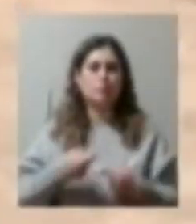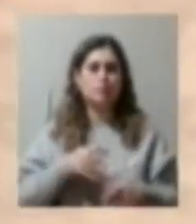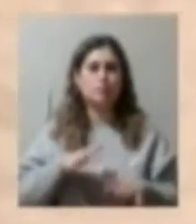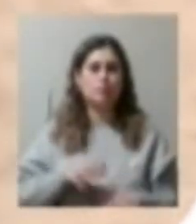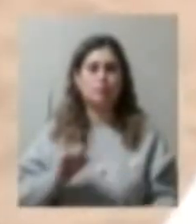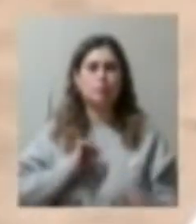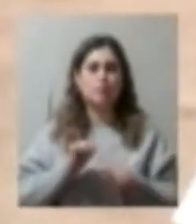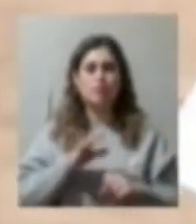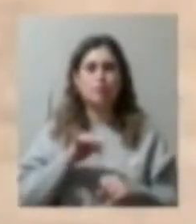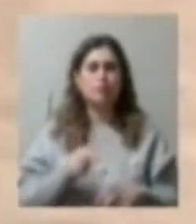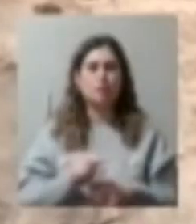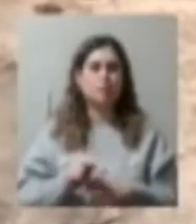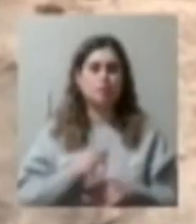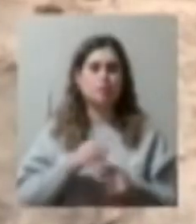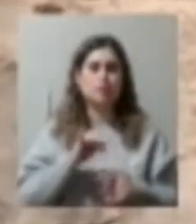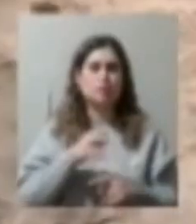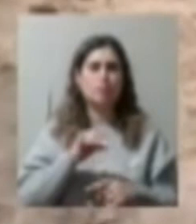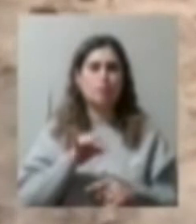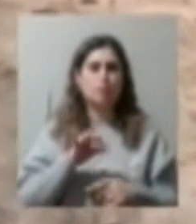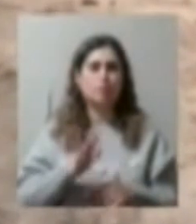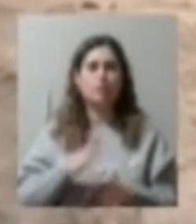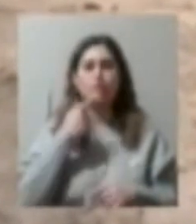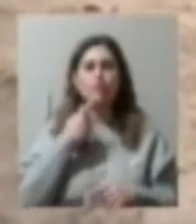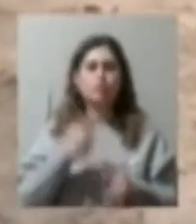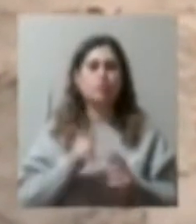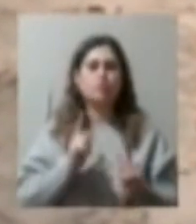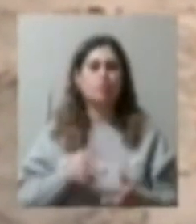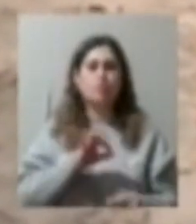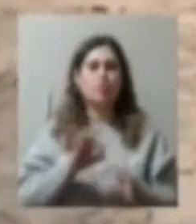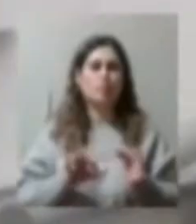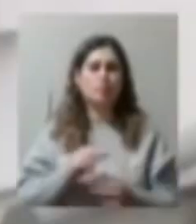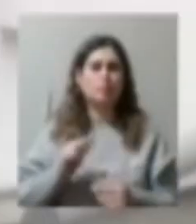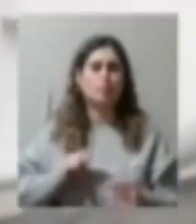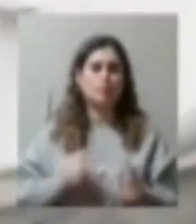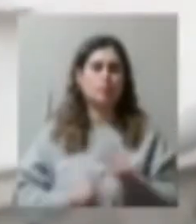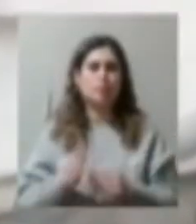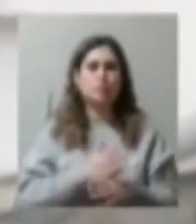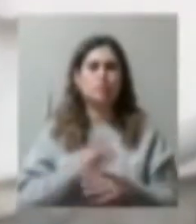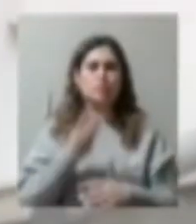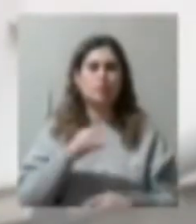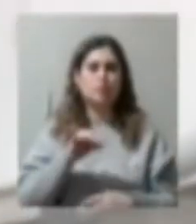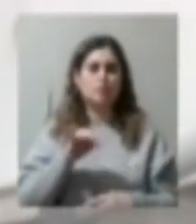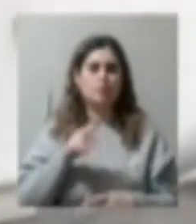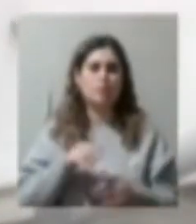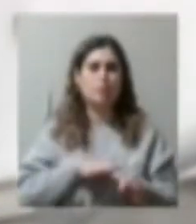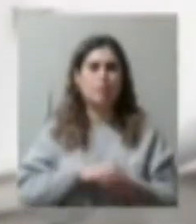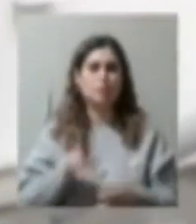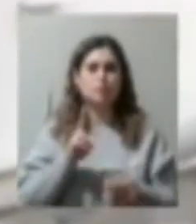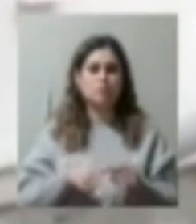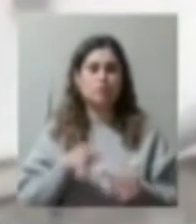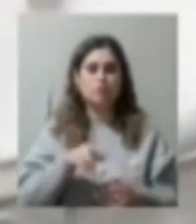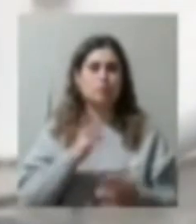управління капітального будівництва Денис Холодов говорить, згідно з проєктом, роботи розподілені на три етапи. Повністю завершити їх